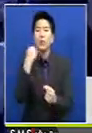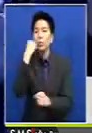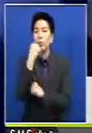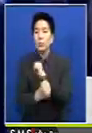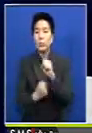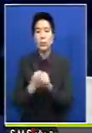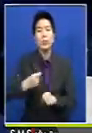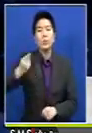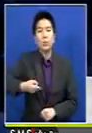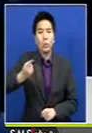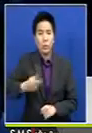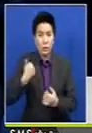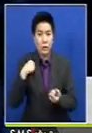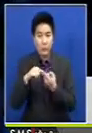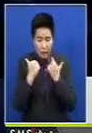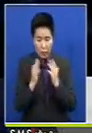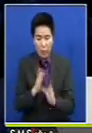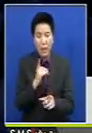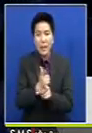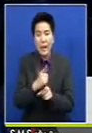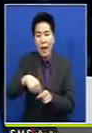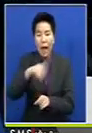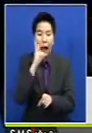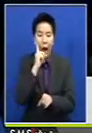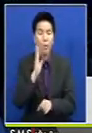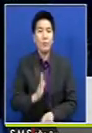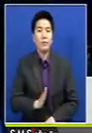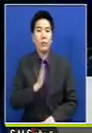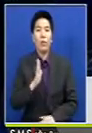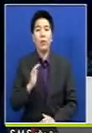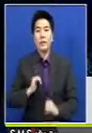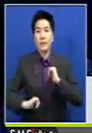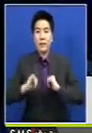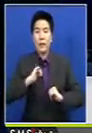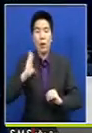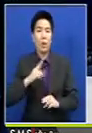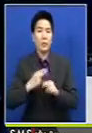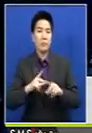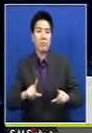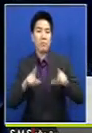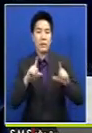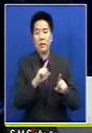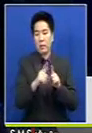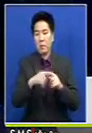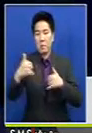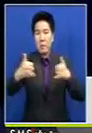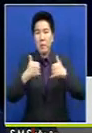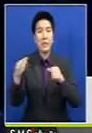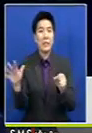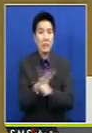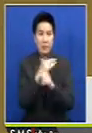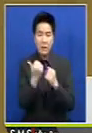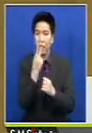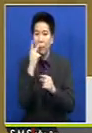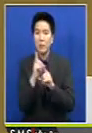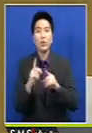ำทุกปีอยู่แล้วผู้ร่วมงานก็มีทั้งผู้สื่อข่าวแขกผู้มีเกียรตินักแสดงและเหล่าคนดังแน่นขนาดเลยแหละค่ะแต่ว่าเป็นไป